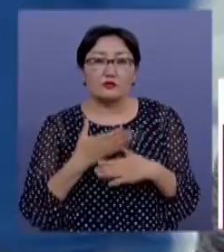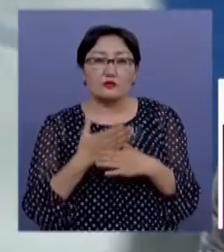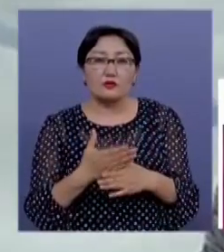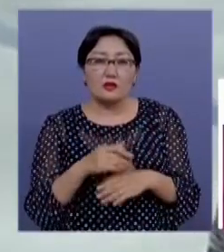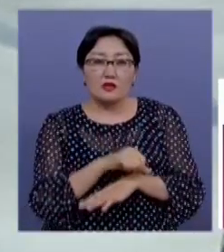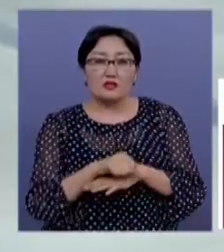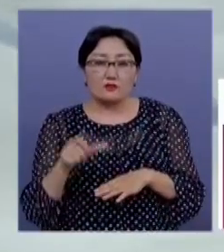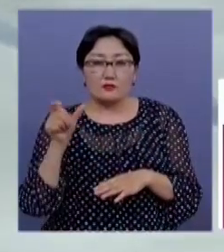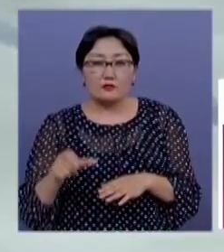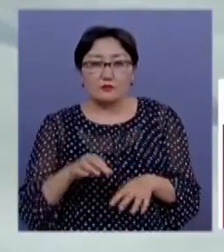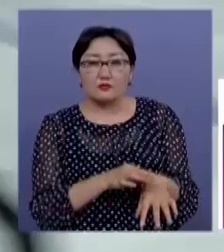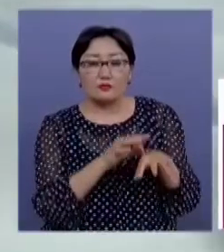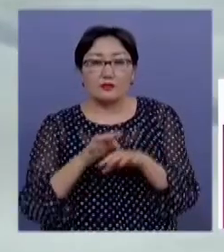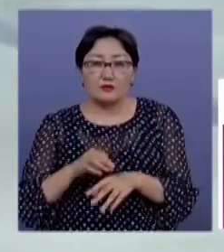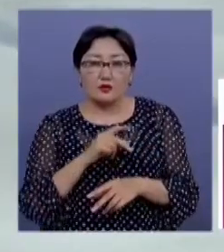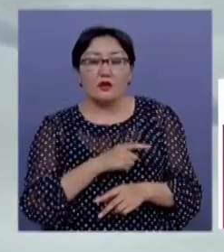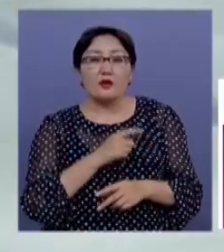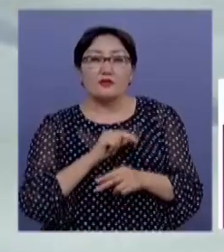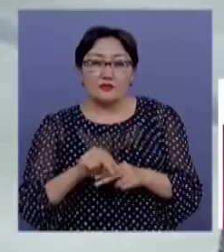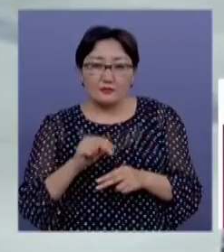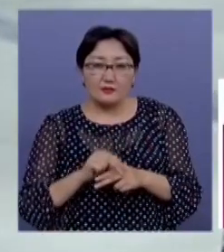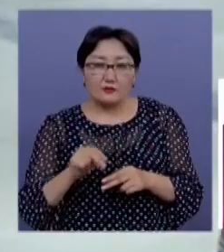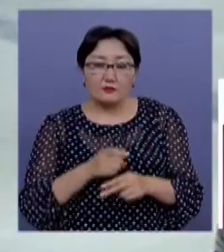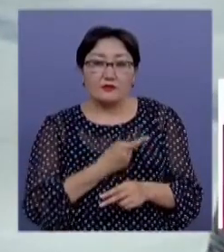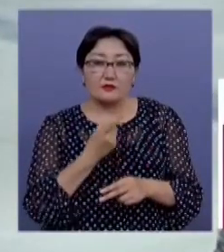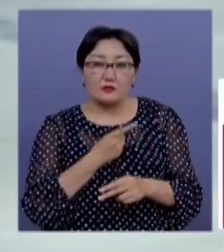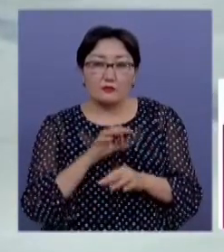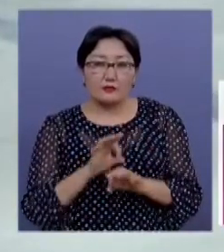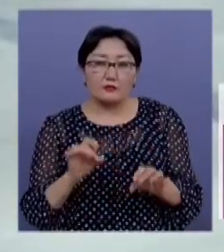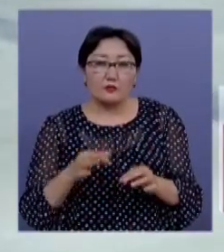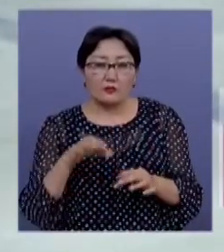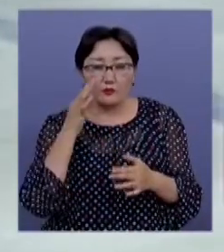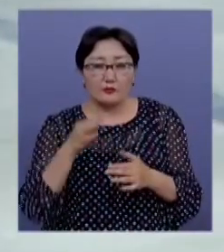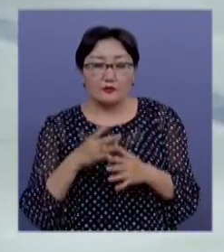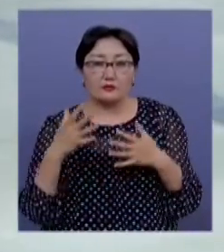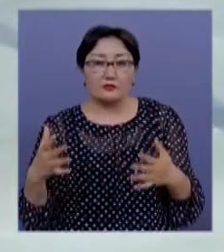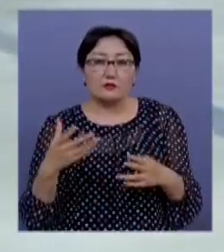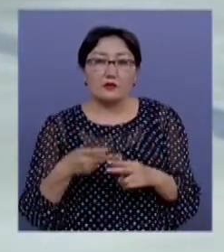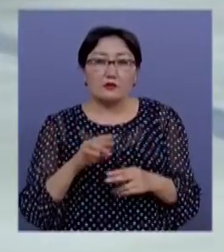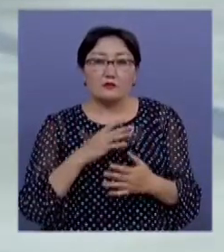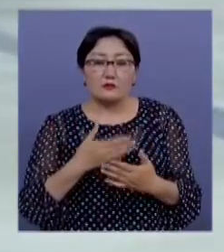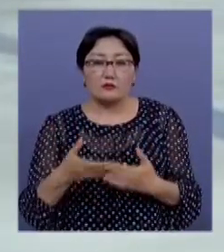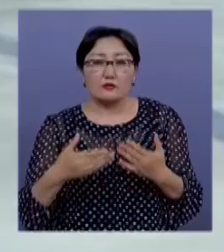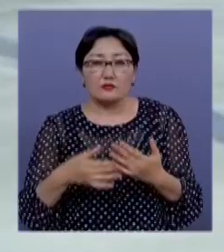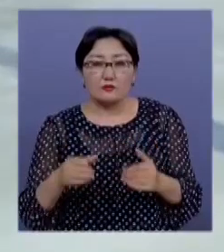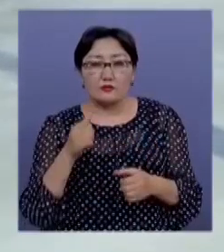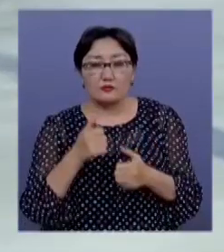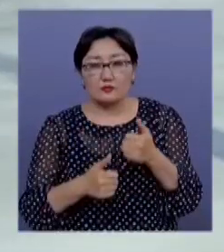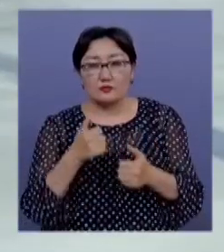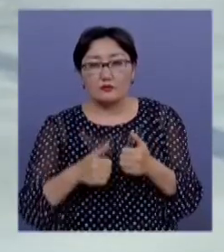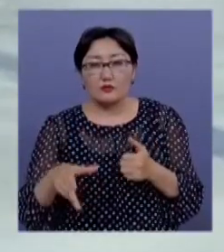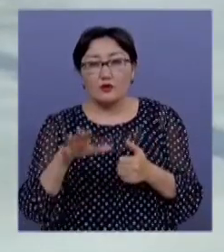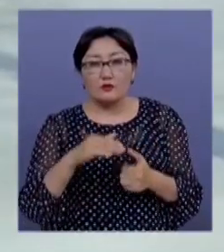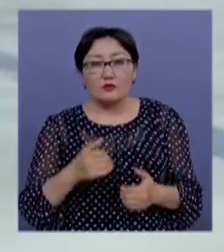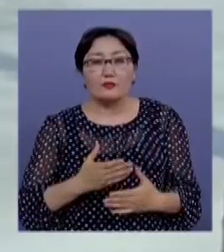Шетелдік мамандарды әкеліп, шеберлік сабақтарын өткізетін. Біз үшін ол айтарлықтай тәжірибе болды. Денистің кеңестері менің жарыста жақсы өнер көрсетуіме көп